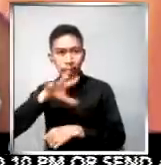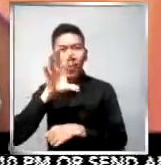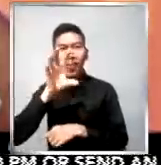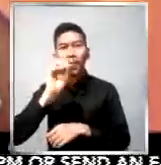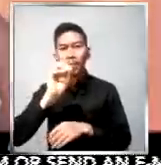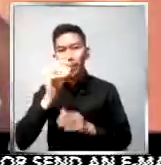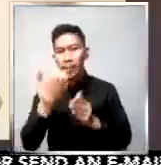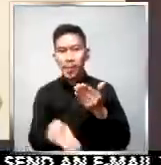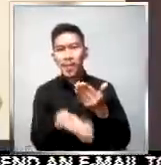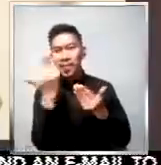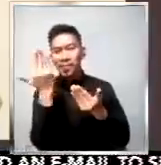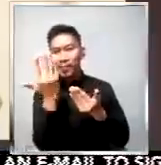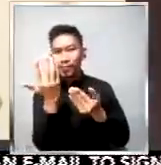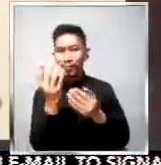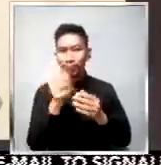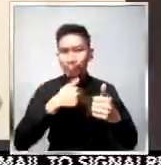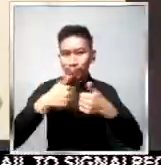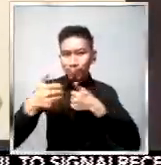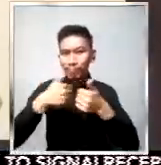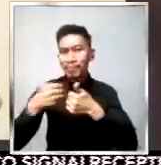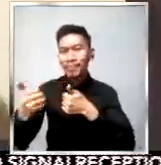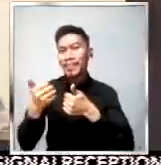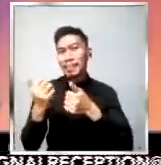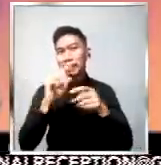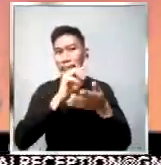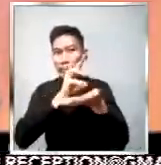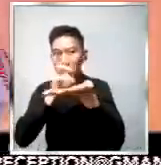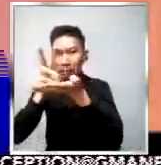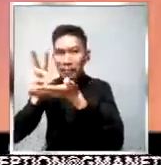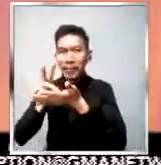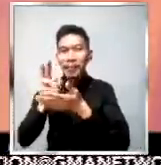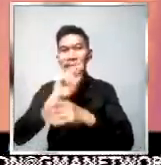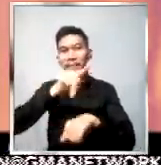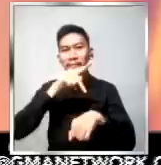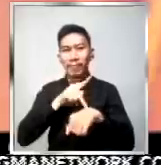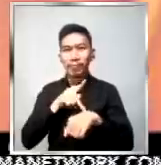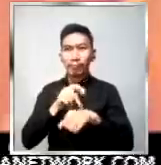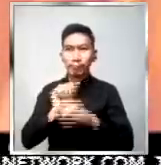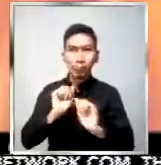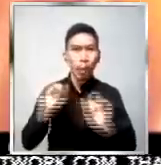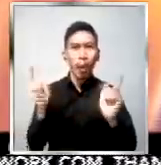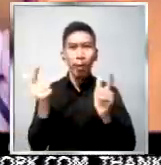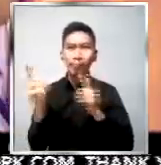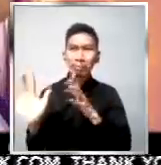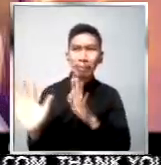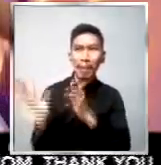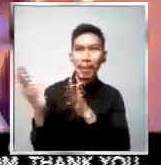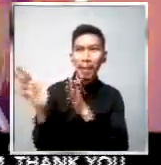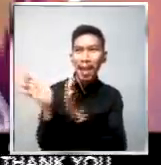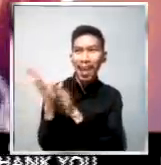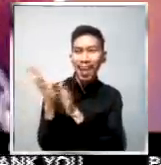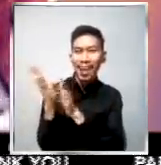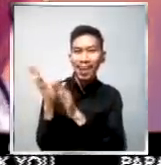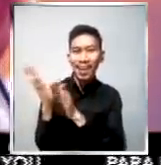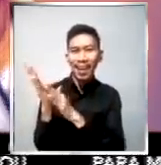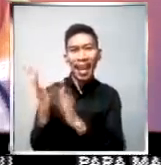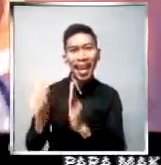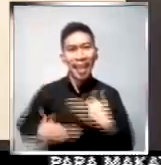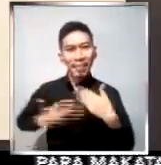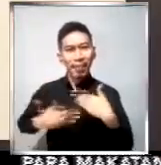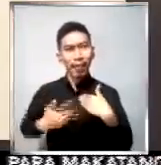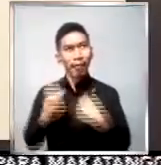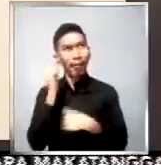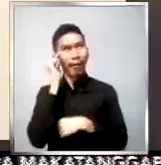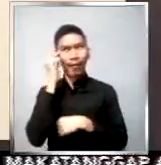bansa. Everyone was clapping, everyone was happy around me, and iniisip ko talaga, ako na talaga yung nanalong Miss